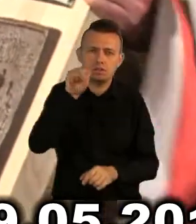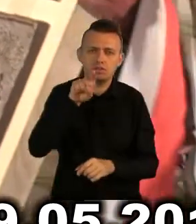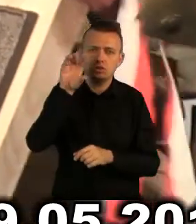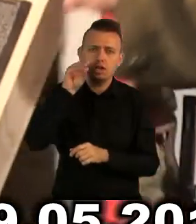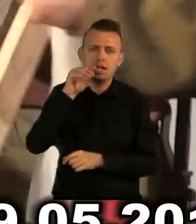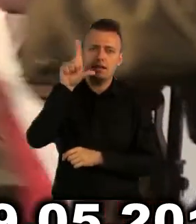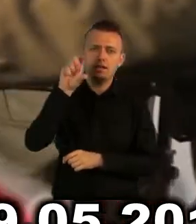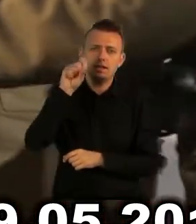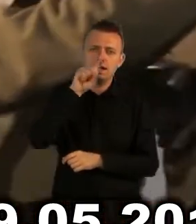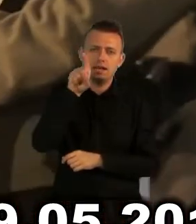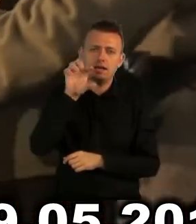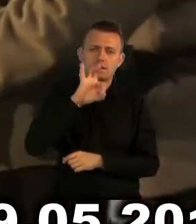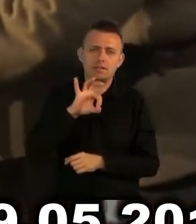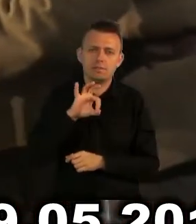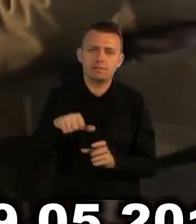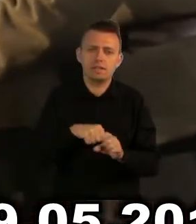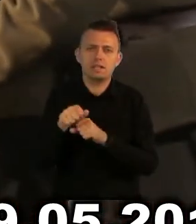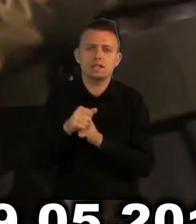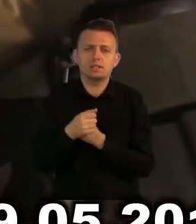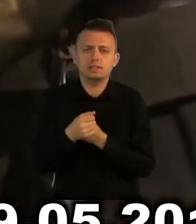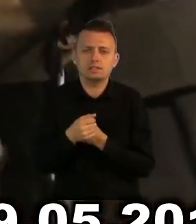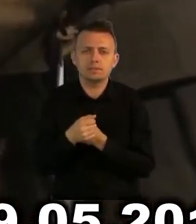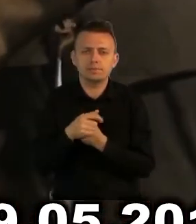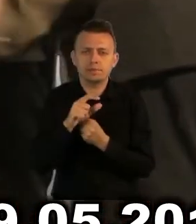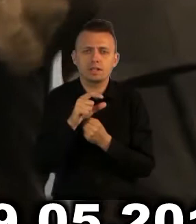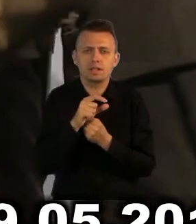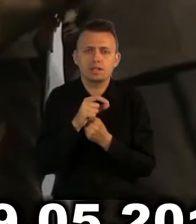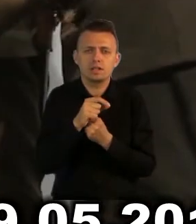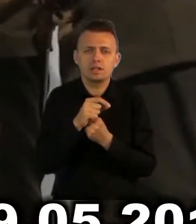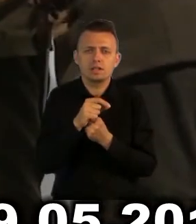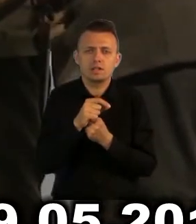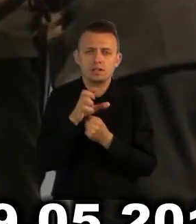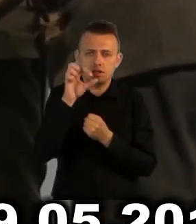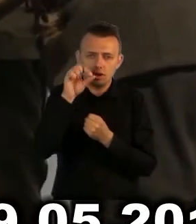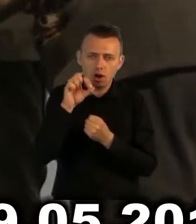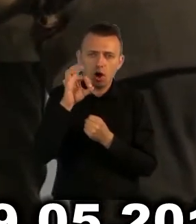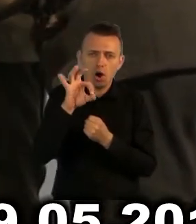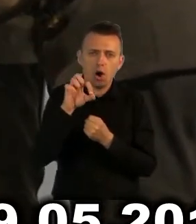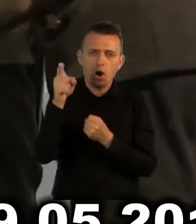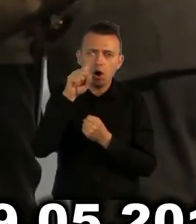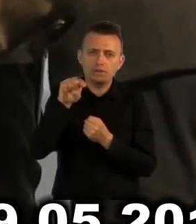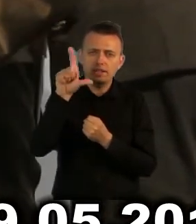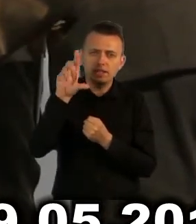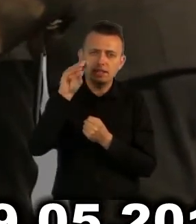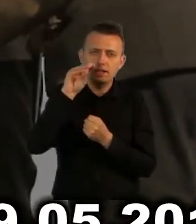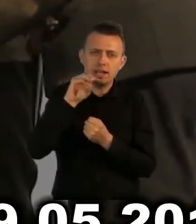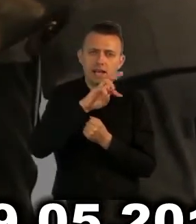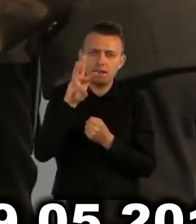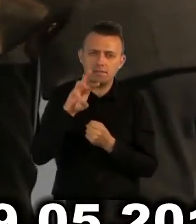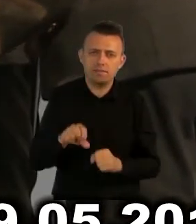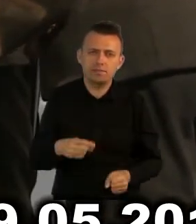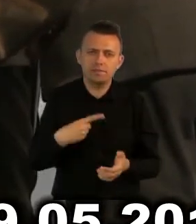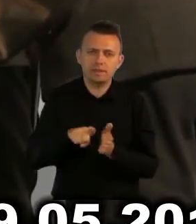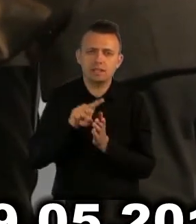Żelazo. O, żelazo. Jest to odlew, bo to nie jest oryginalne żelazo, ale jest to